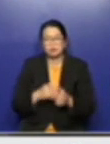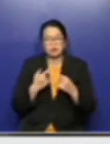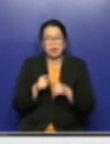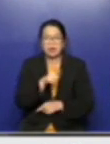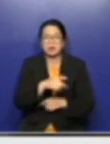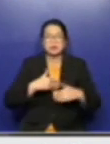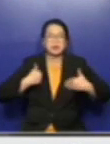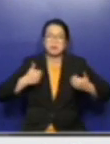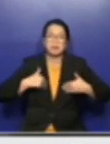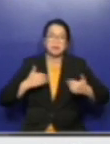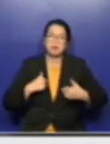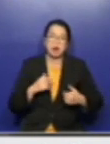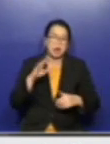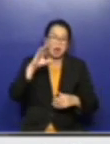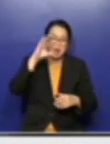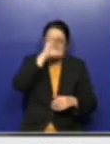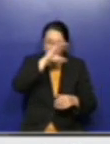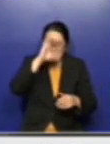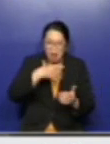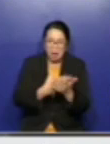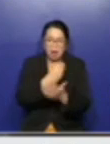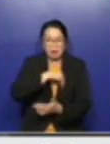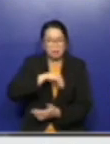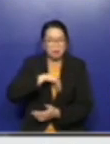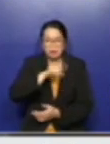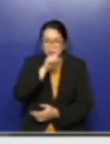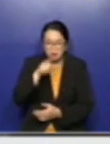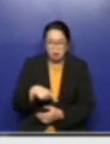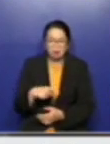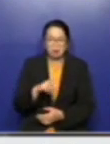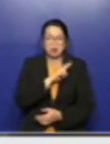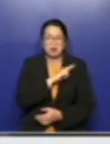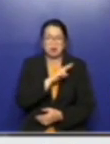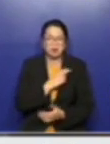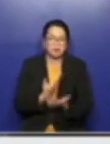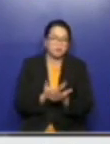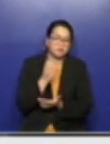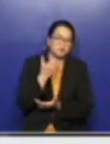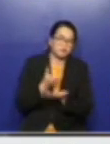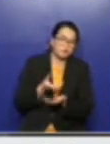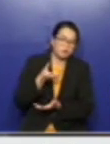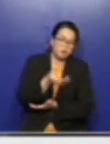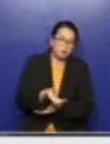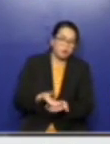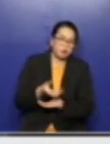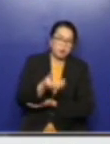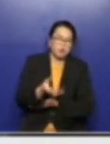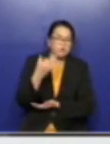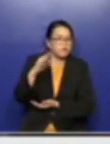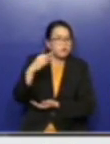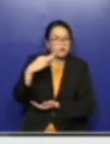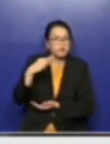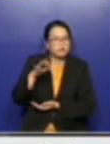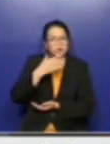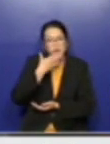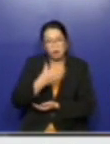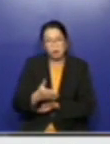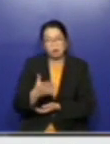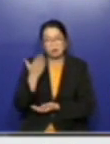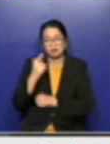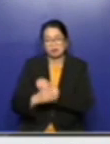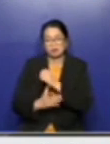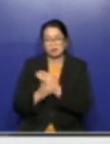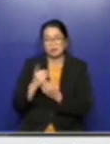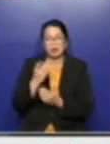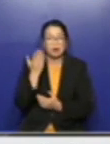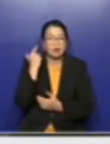าสัมพันธ์จากสถานีโทรทัศน์ของรัฐหลายช่องครับและเห็นใจพี่น้องสื่อสารมวลชนที่สัปดาห์ที่ผ่านมามี